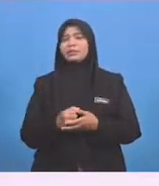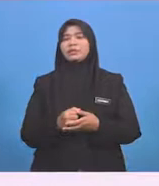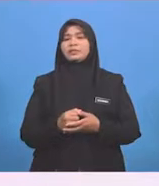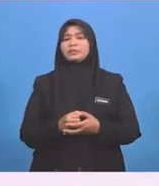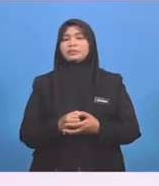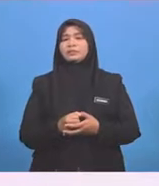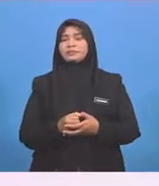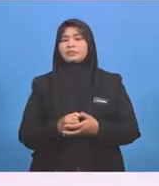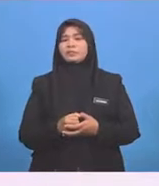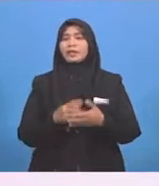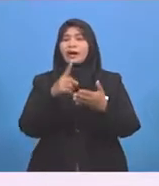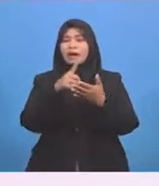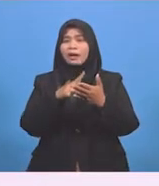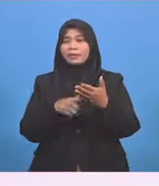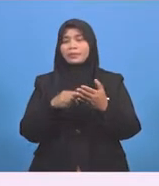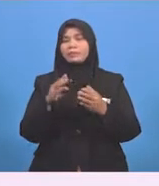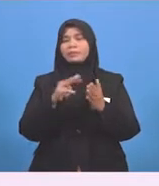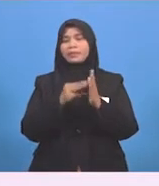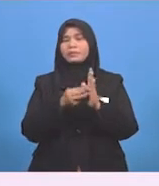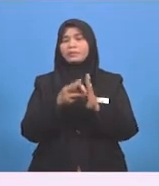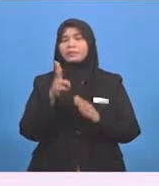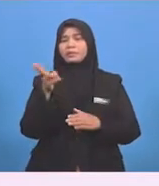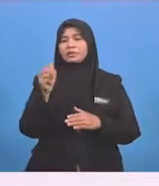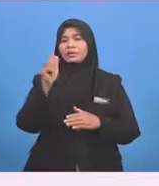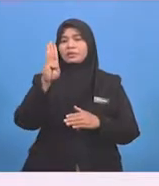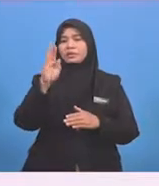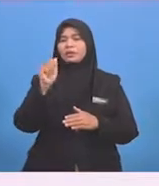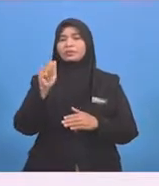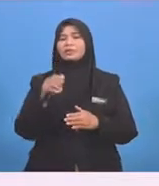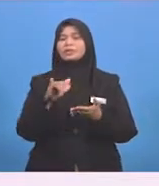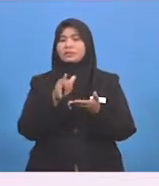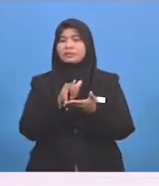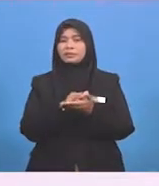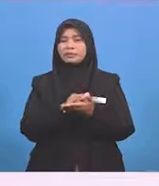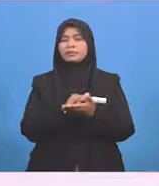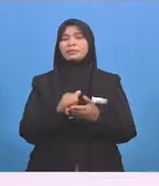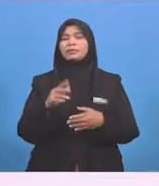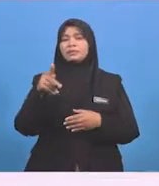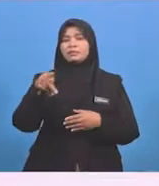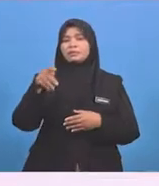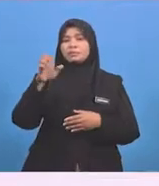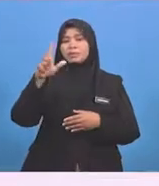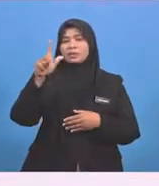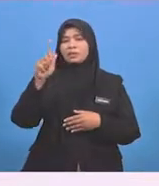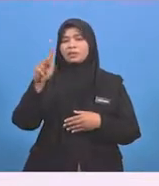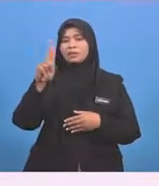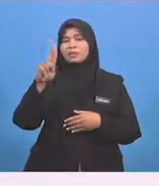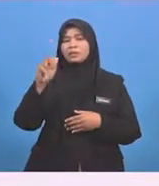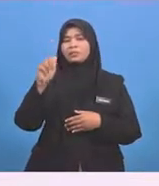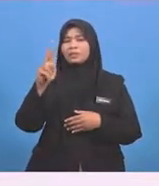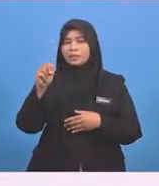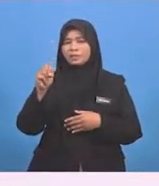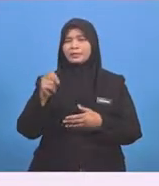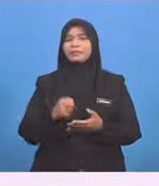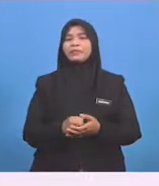penguapan. Apakah yang dimaksudkan dengan haba pendam tentu pelakuran dan penguapan? Haba pendam